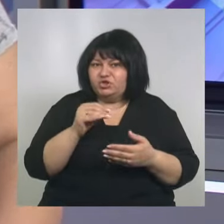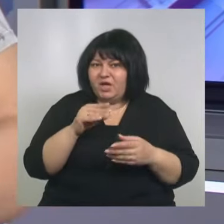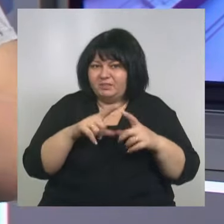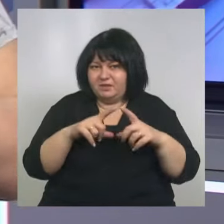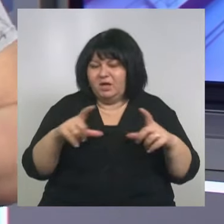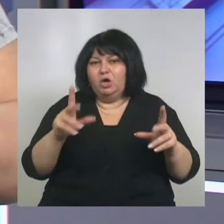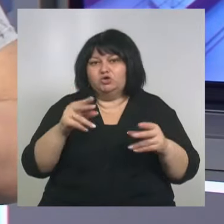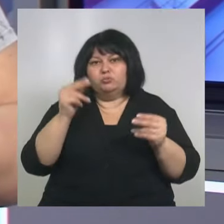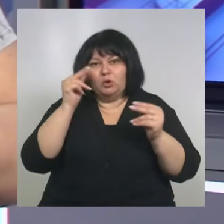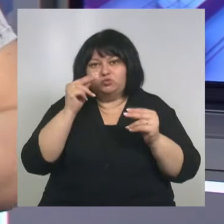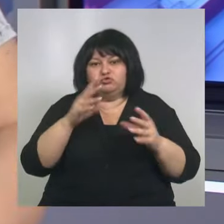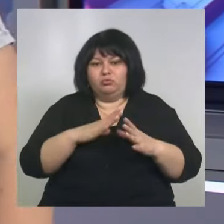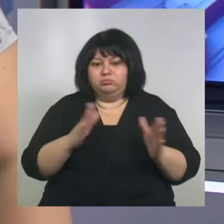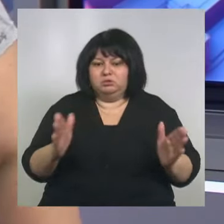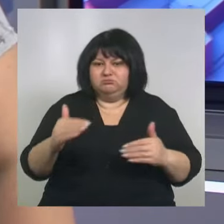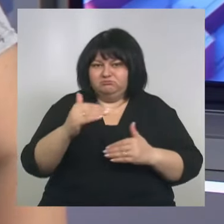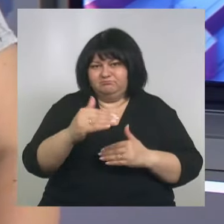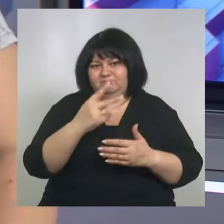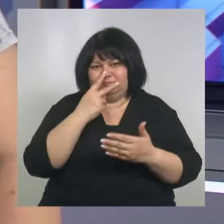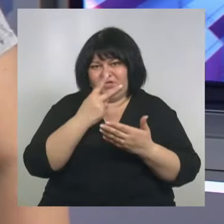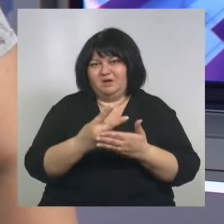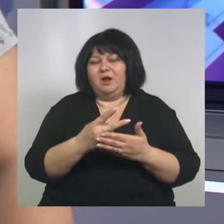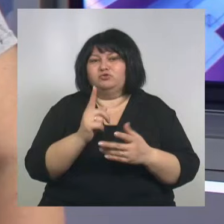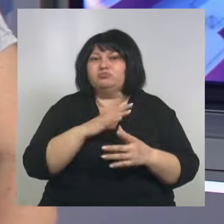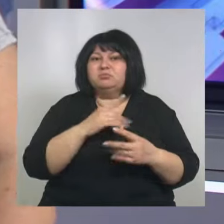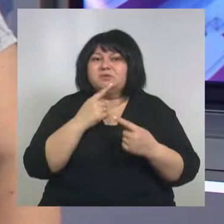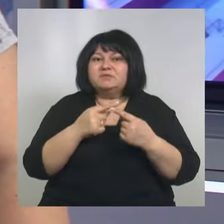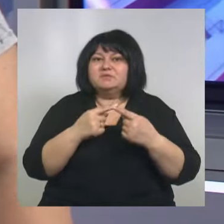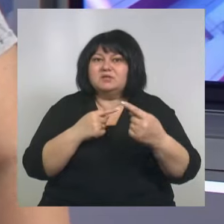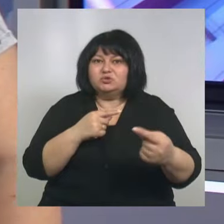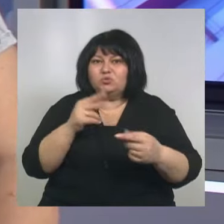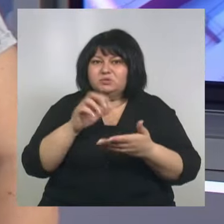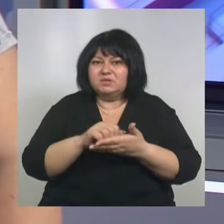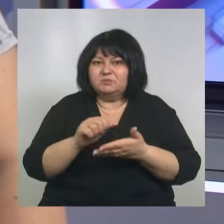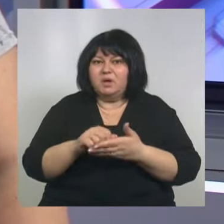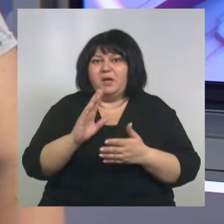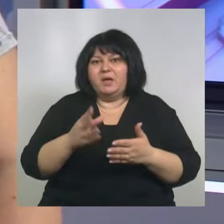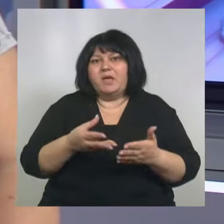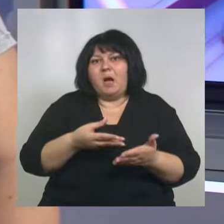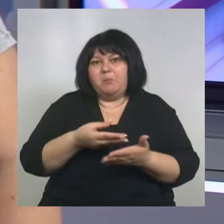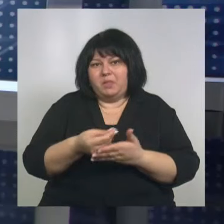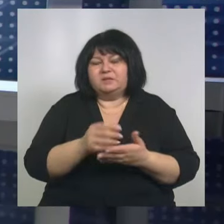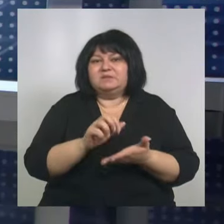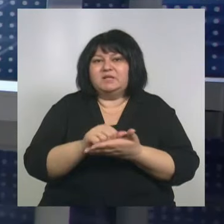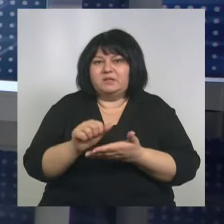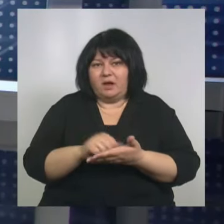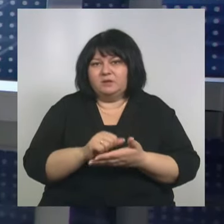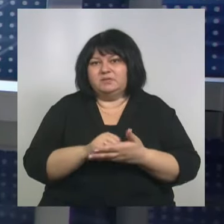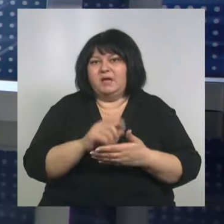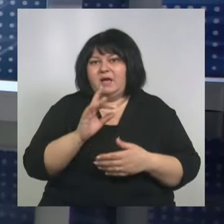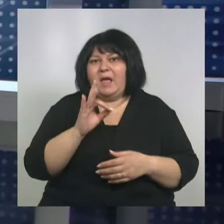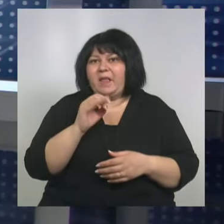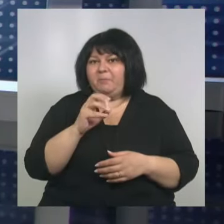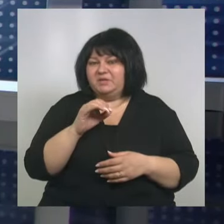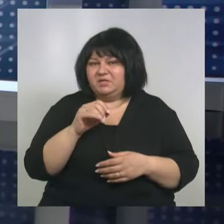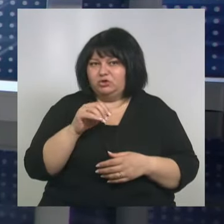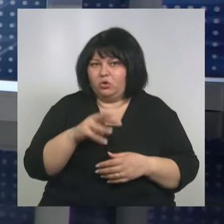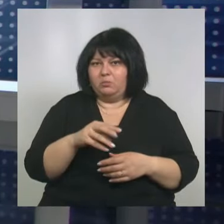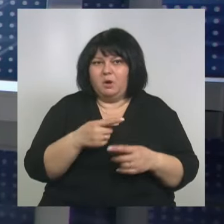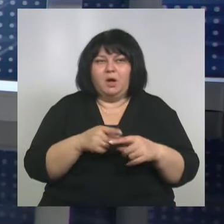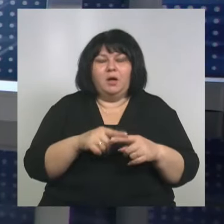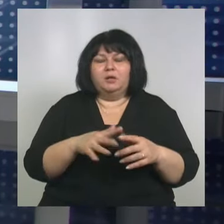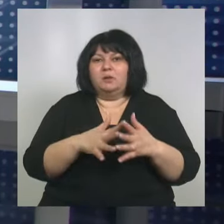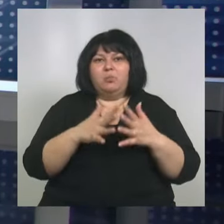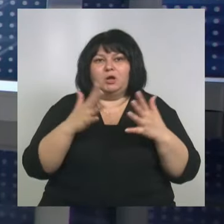учёбы чтобы был хороший экран и можно было дистанционно заниматься и оплатим занятия с репетиторами это прямо большое